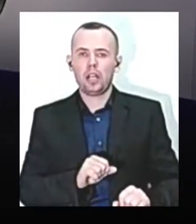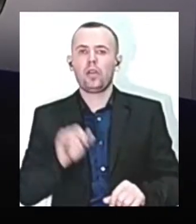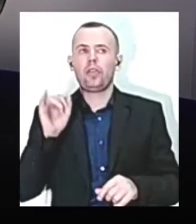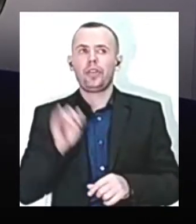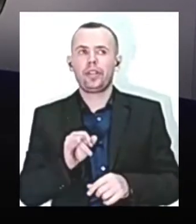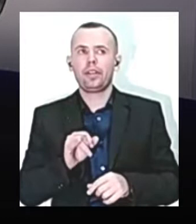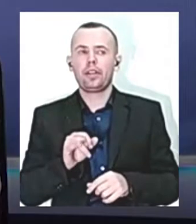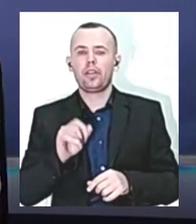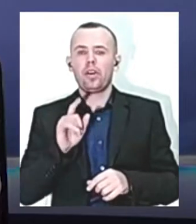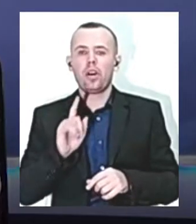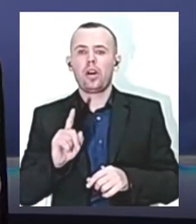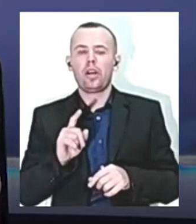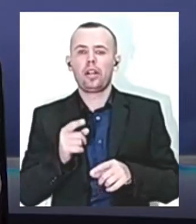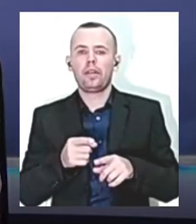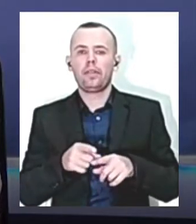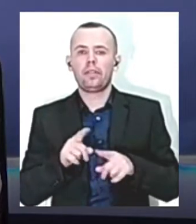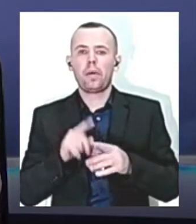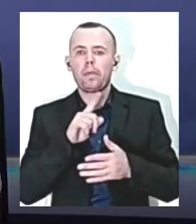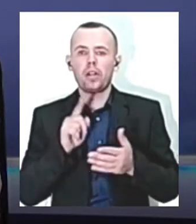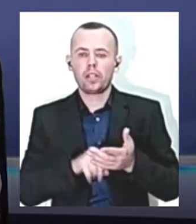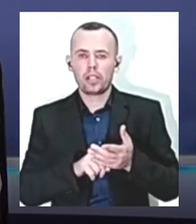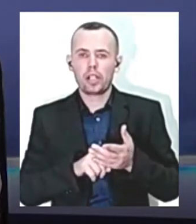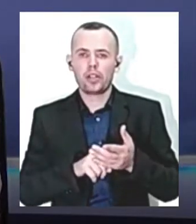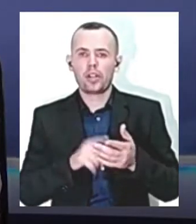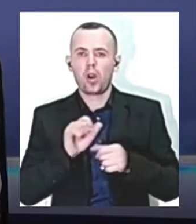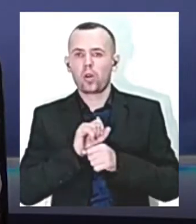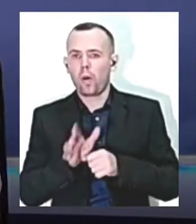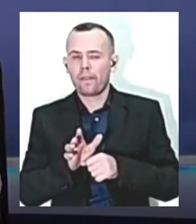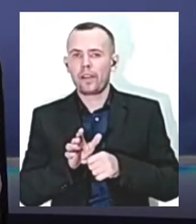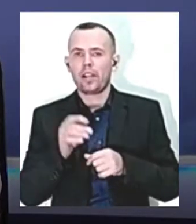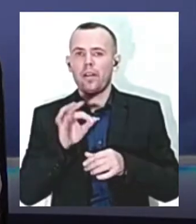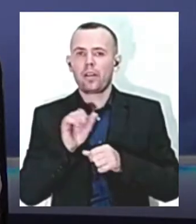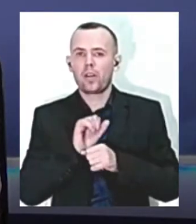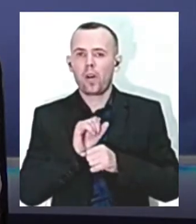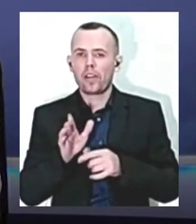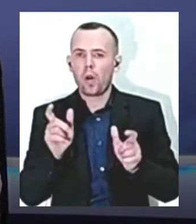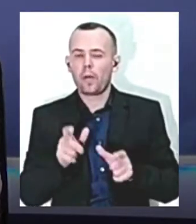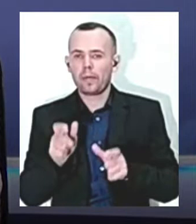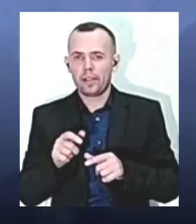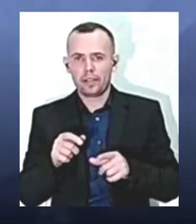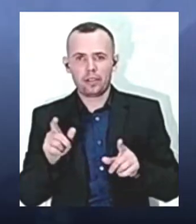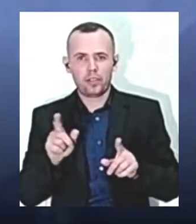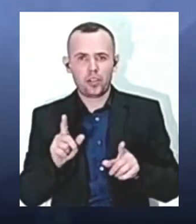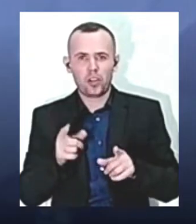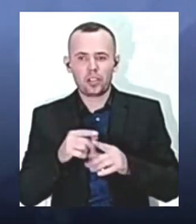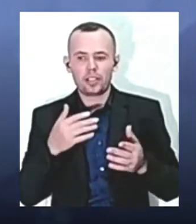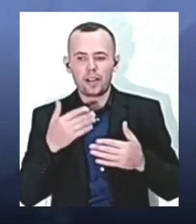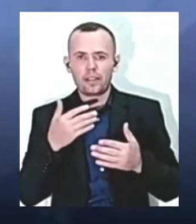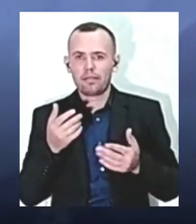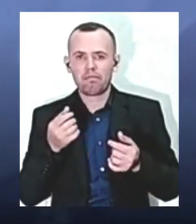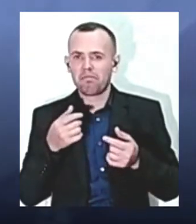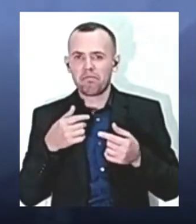водночас питання ковіду і питання ковідних обмежень, воно ж перед нами поставило багато інших викликів.